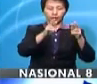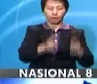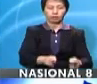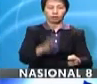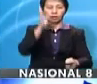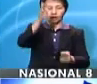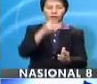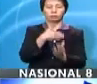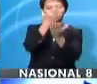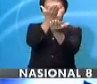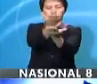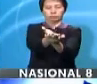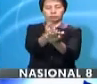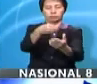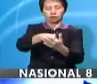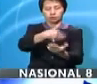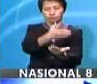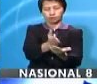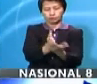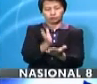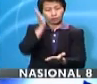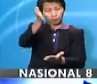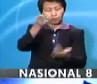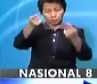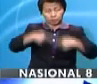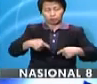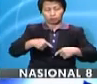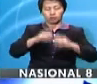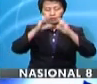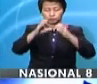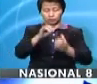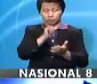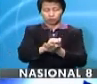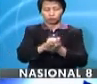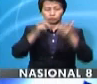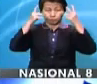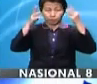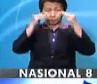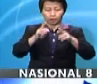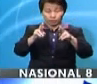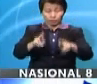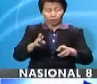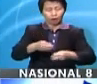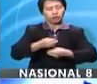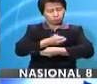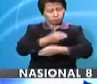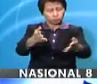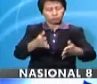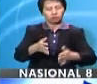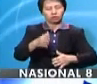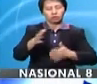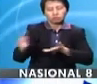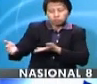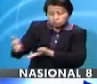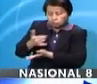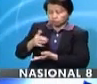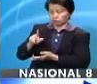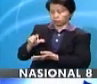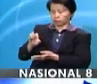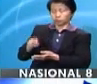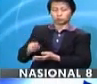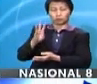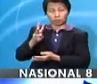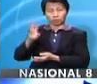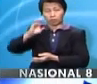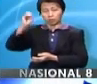bakal dibentangkan dalam bajet akan datang. Menerusi cara itu, tegas Perdana Menteri, rakyat akan menerima bahawa langkah hasil kutipan cukai